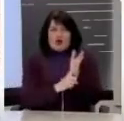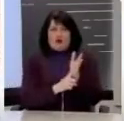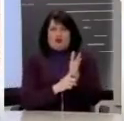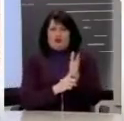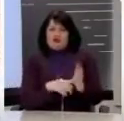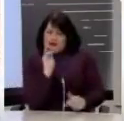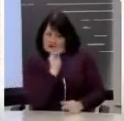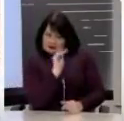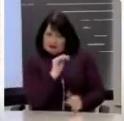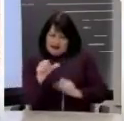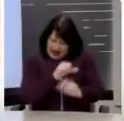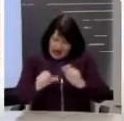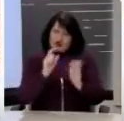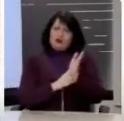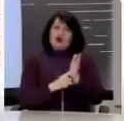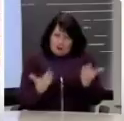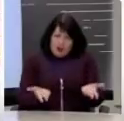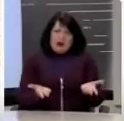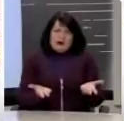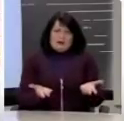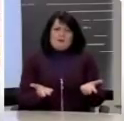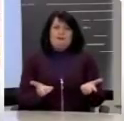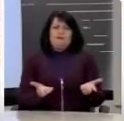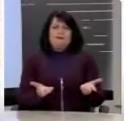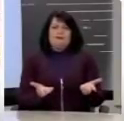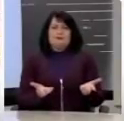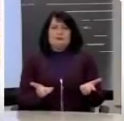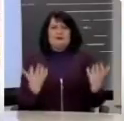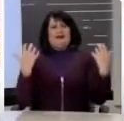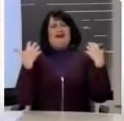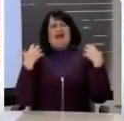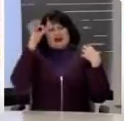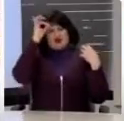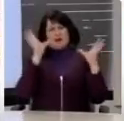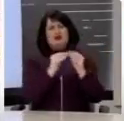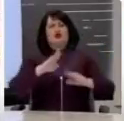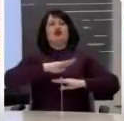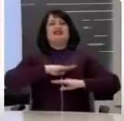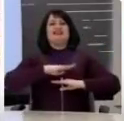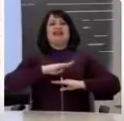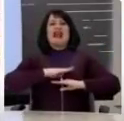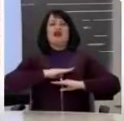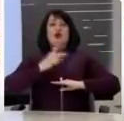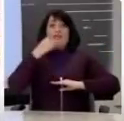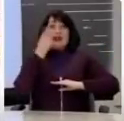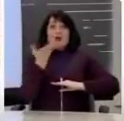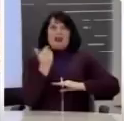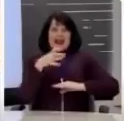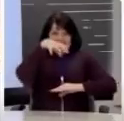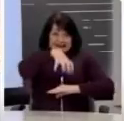σας καλέσω να τον αλλάξουμε. Η στρατιωτική αστυνομία, η στρατονομία, δεν έχει δικαίωμα να συλλάβει πολίτη εντός